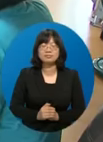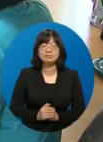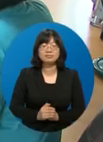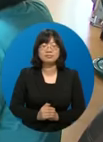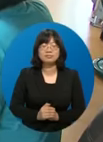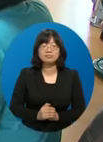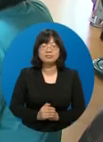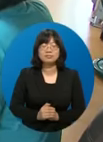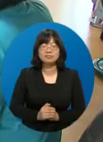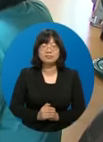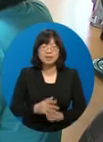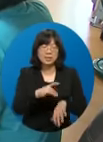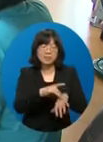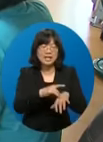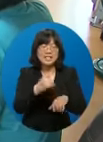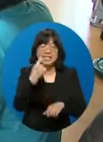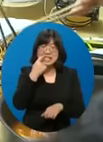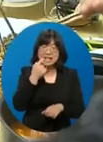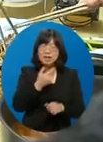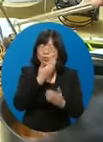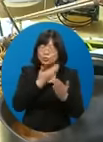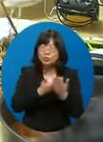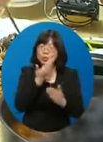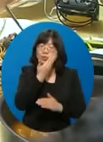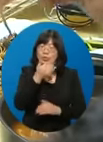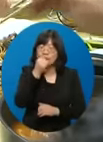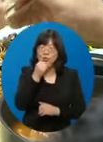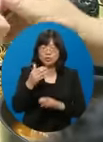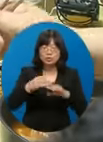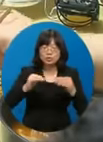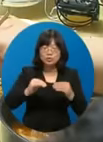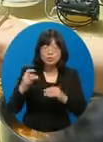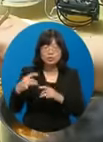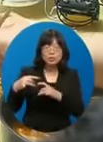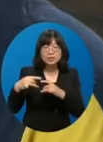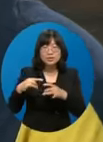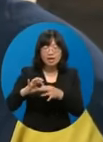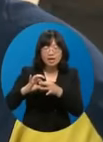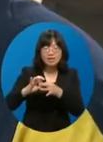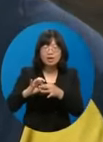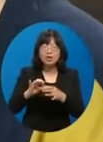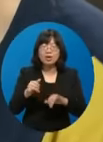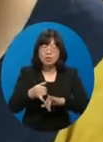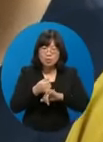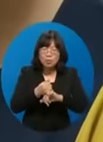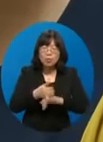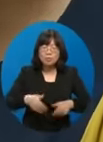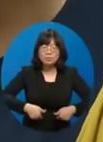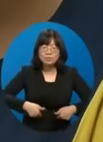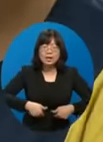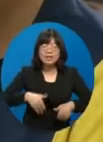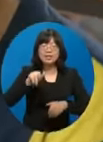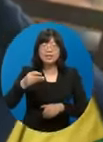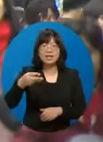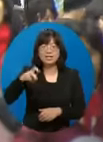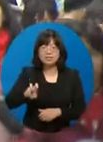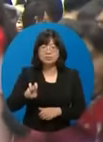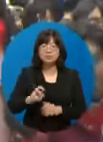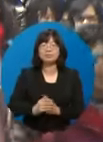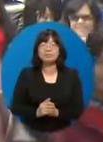기자입니다 뼈와 치아의 주요 구성 성분이며 근육과 신경 체계에도 절대적인 영향을 미치는